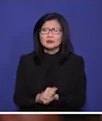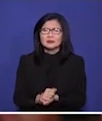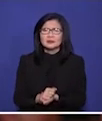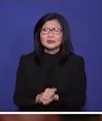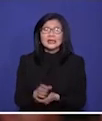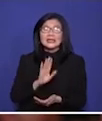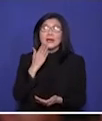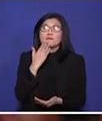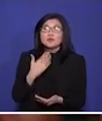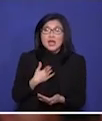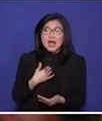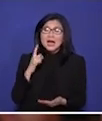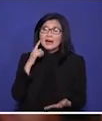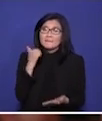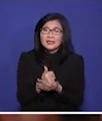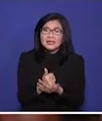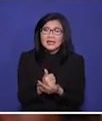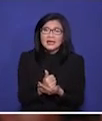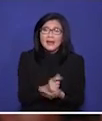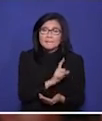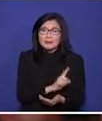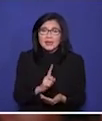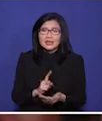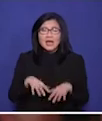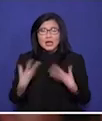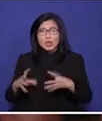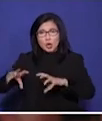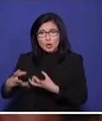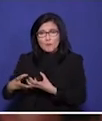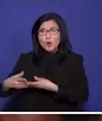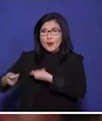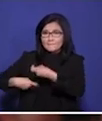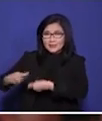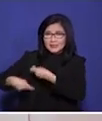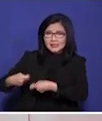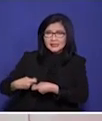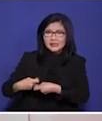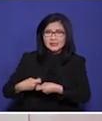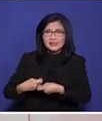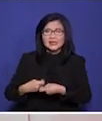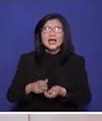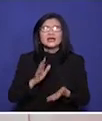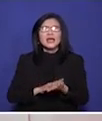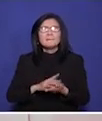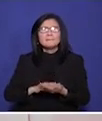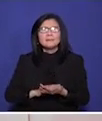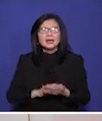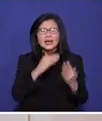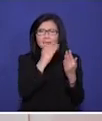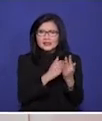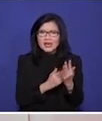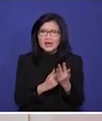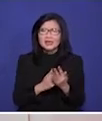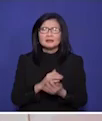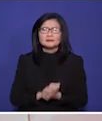kepentingan pribadi atau kelompok atau bisnis dalam kebijakan-kebijakan yang dia ambil terutama